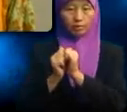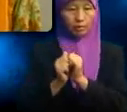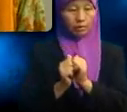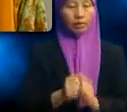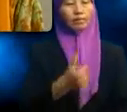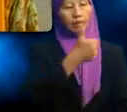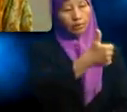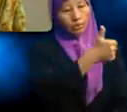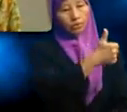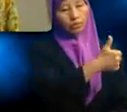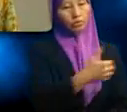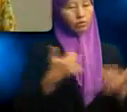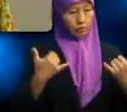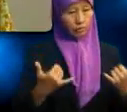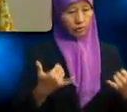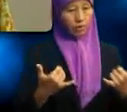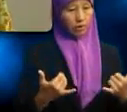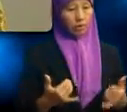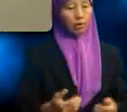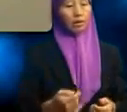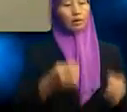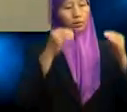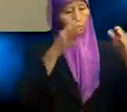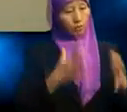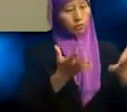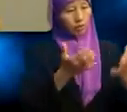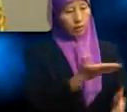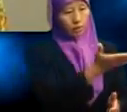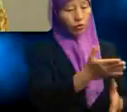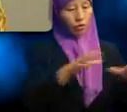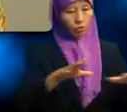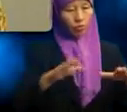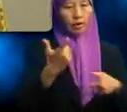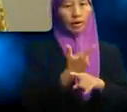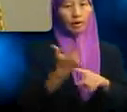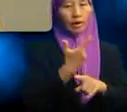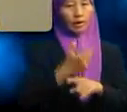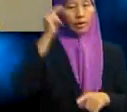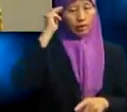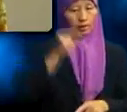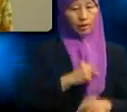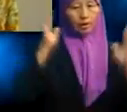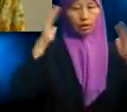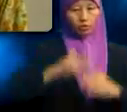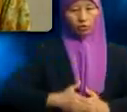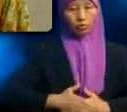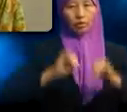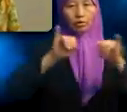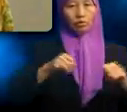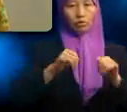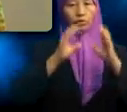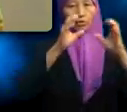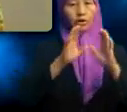Bagus. Baik, sekarang Ustazah mahu kamu buat amali niat solat Jumaat secara